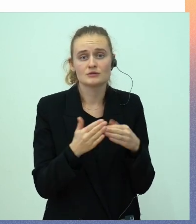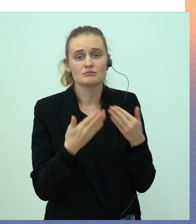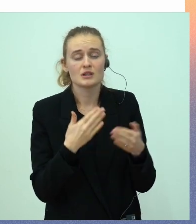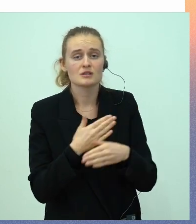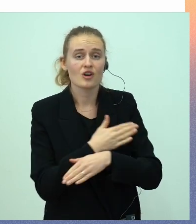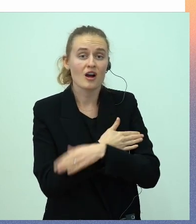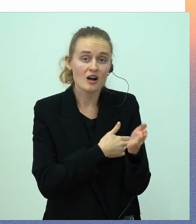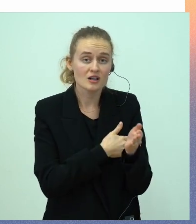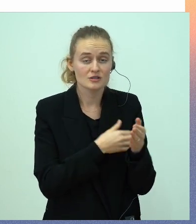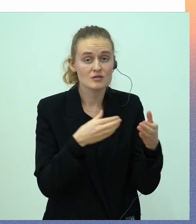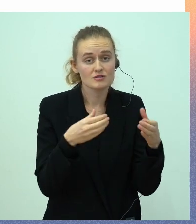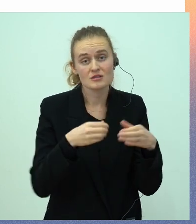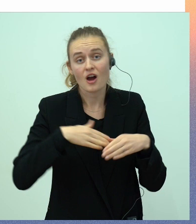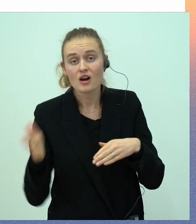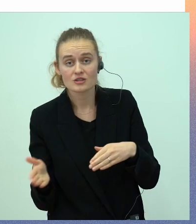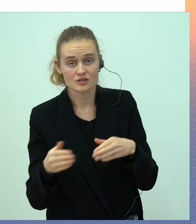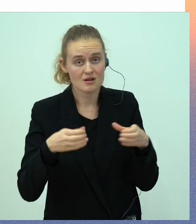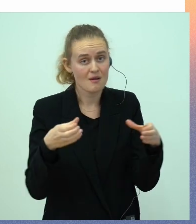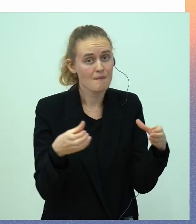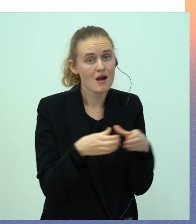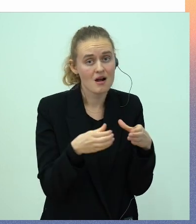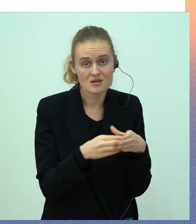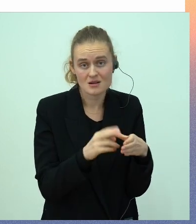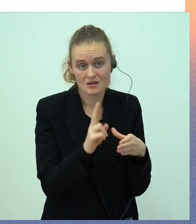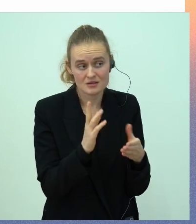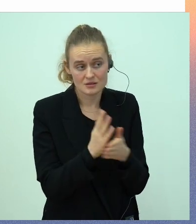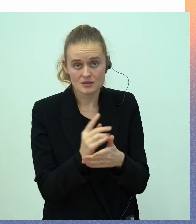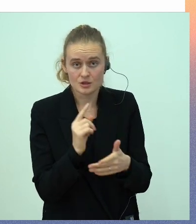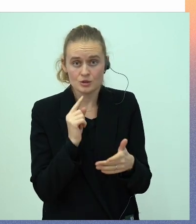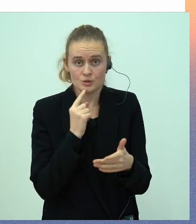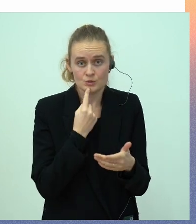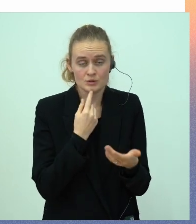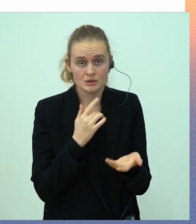dešiniaisiais. Tad jie atsiduria tikrai sudėtingoje, keblioje padėtyje.